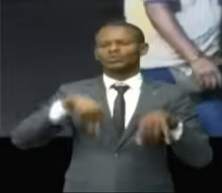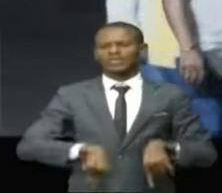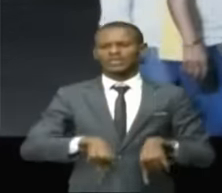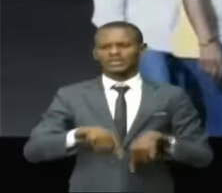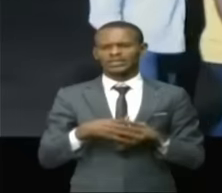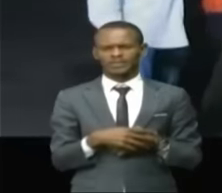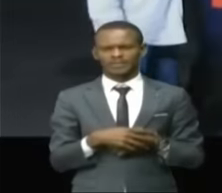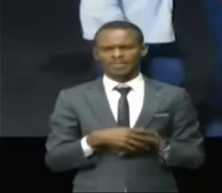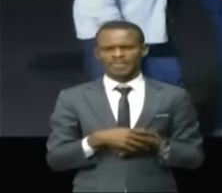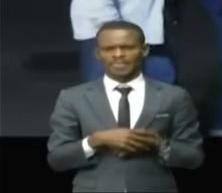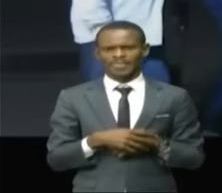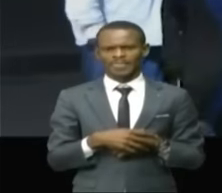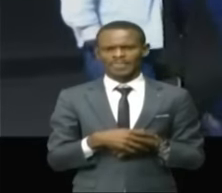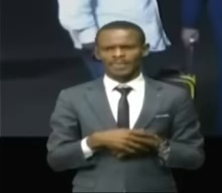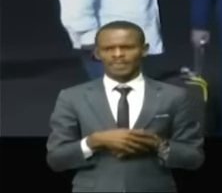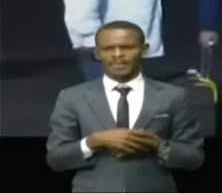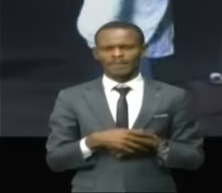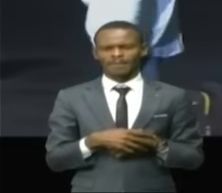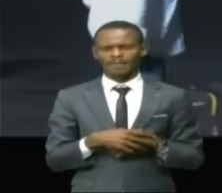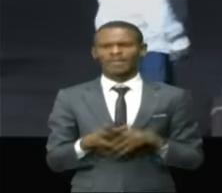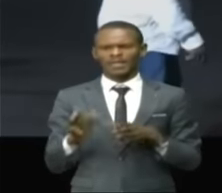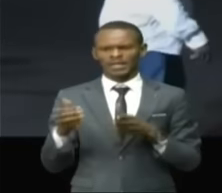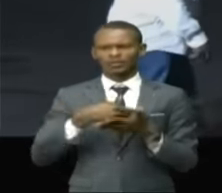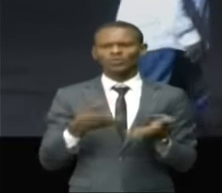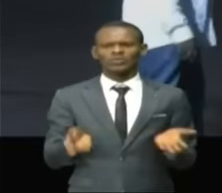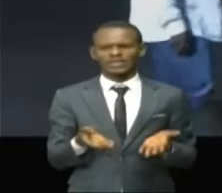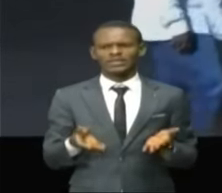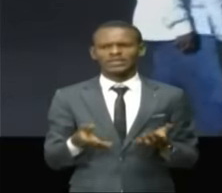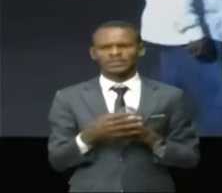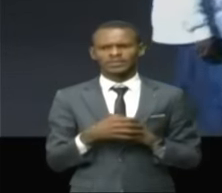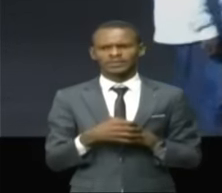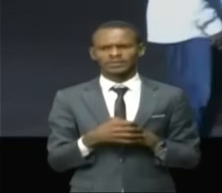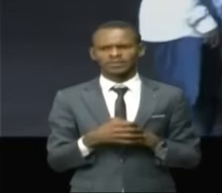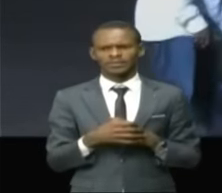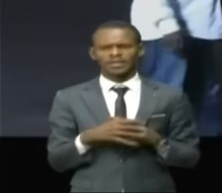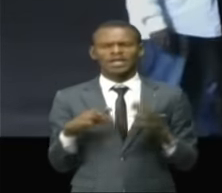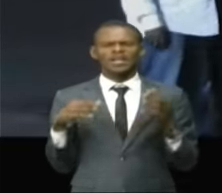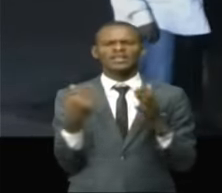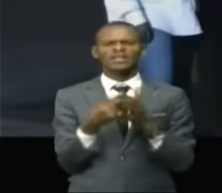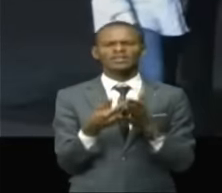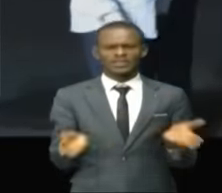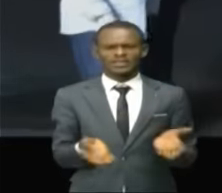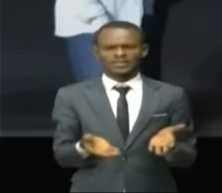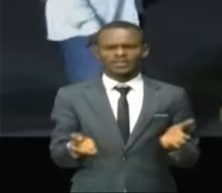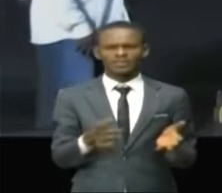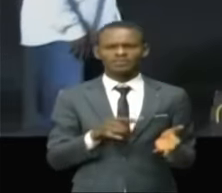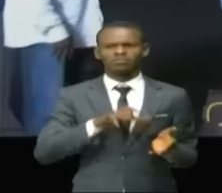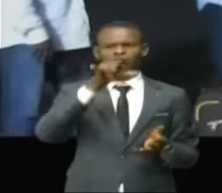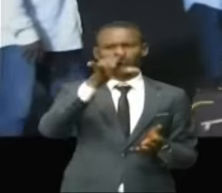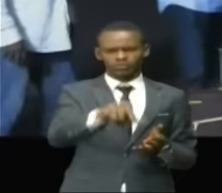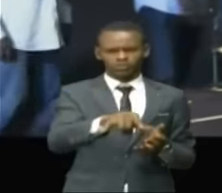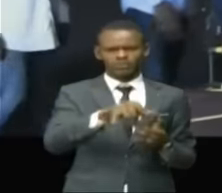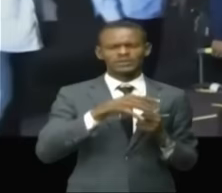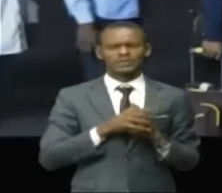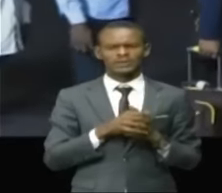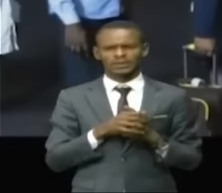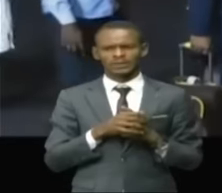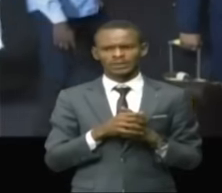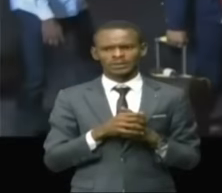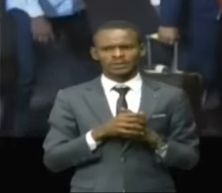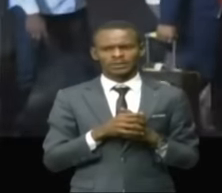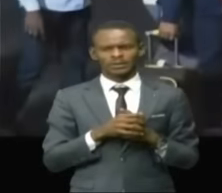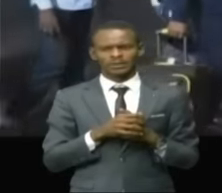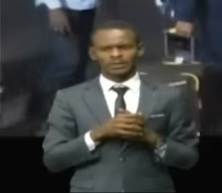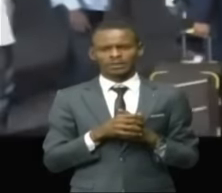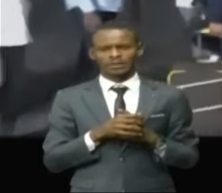l'UDPS a retourné au pays par l'aéroport international d'Ntchili. À sa descente de l'avion, Augustin Kabuya a été accueilli par un